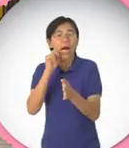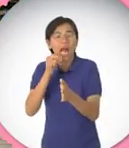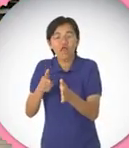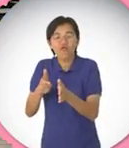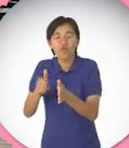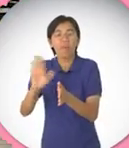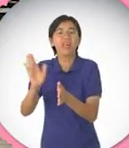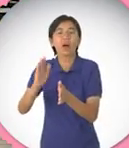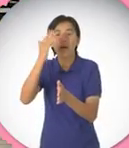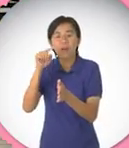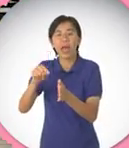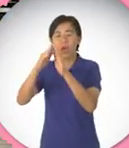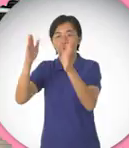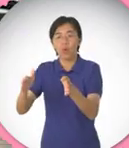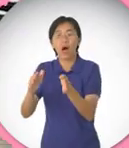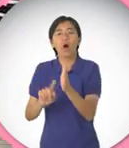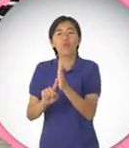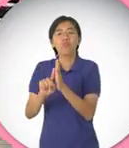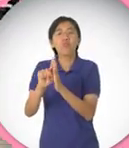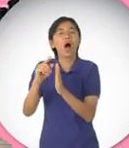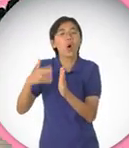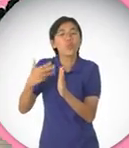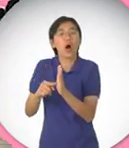หรือถ้าขนมปังบางตัวที่พิมพ์เขาขึ้นมา